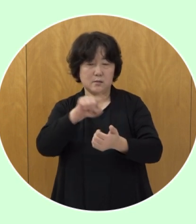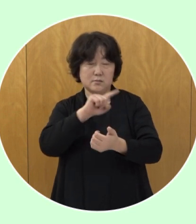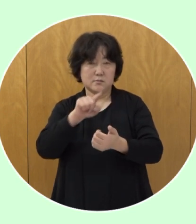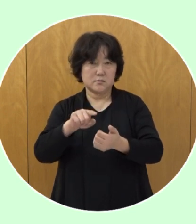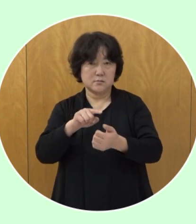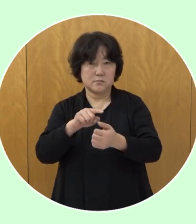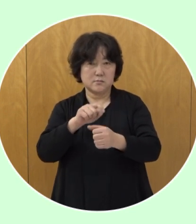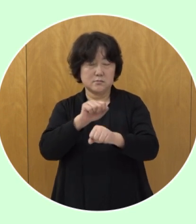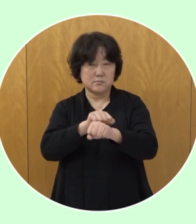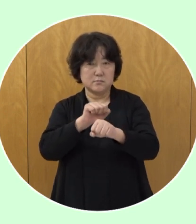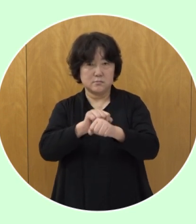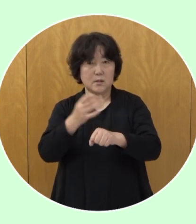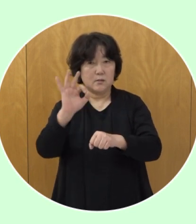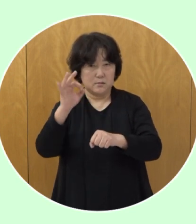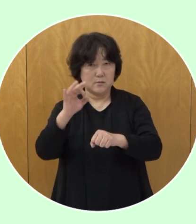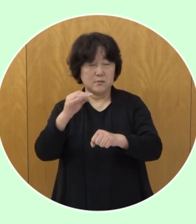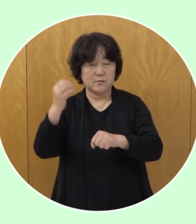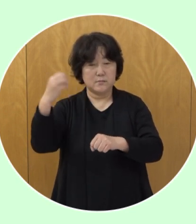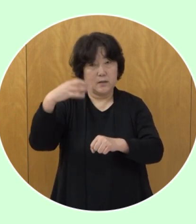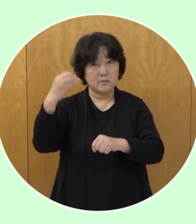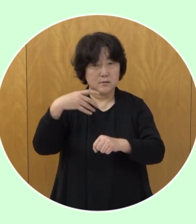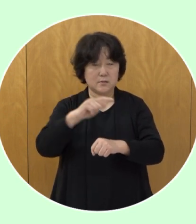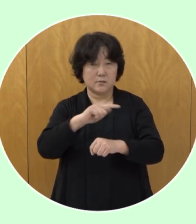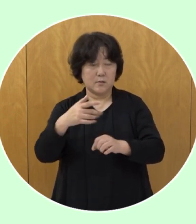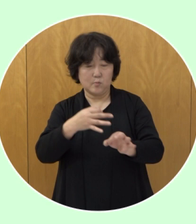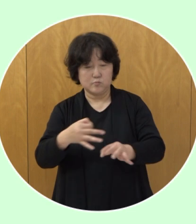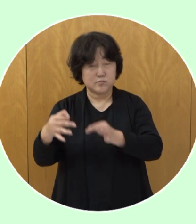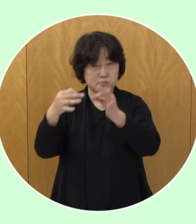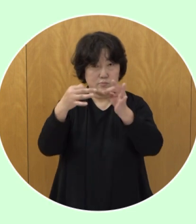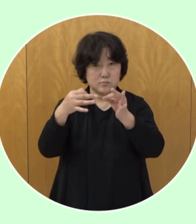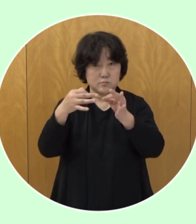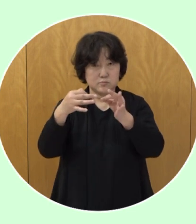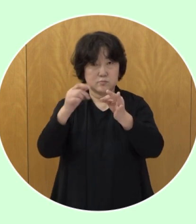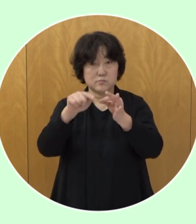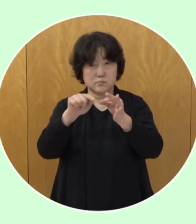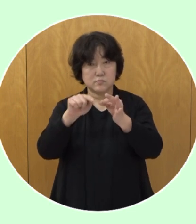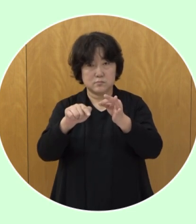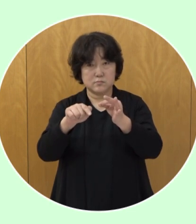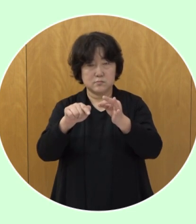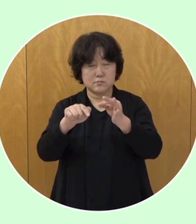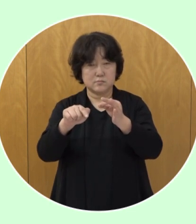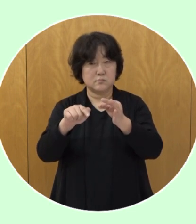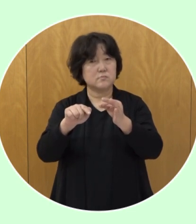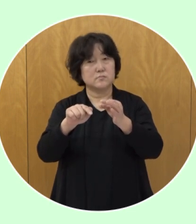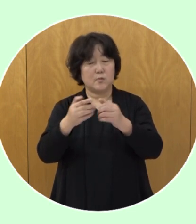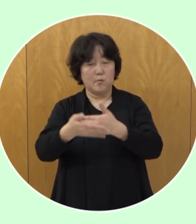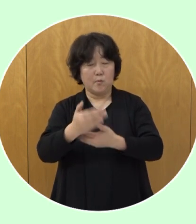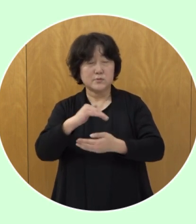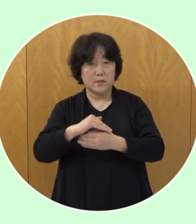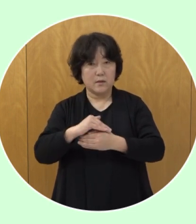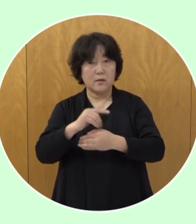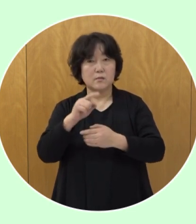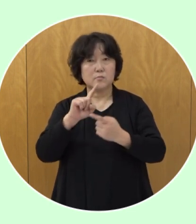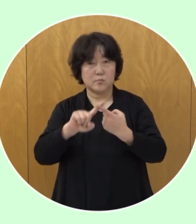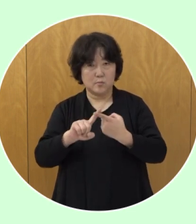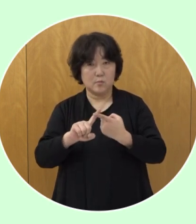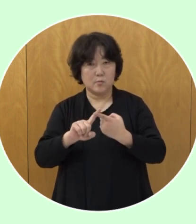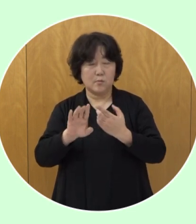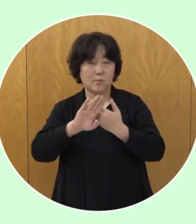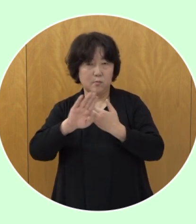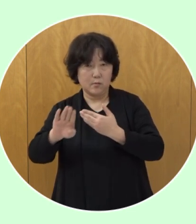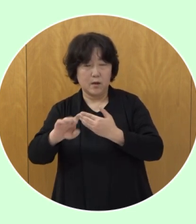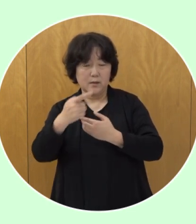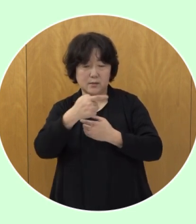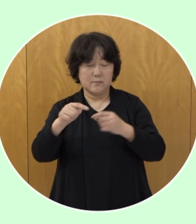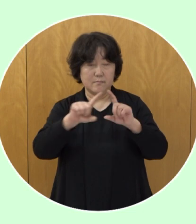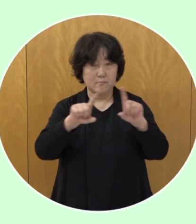電気料金等の高騰による光熱水費の増加等による補正と、それぞれに伴う一般会計から